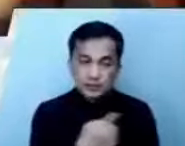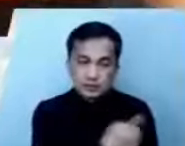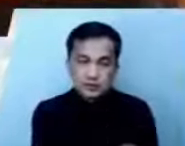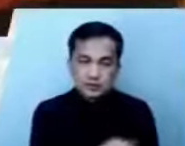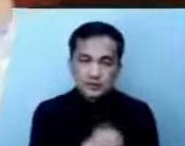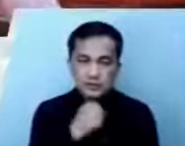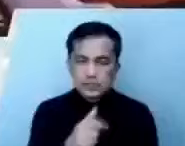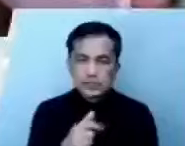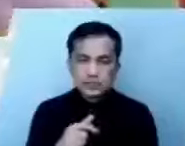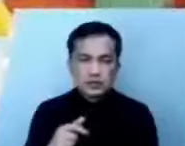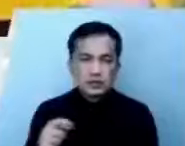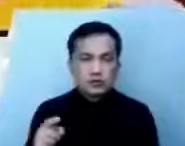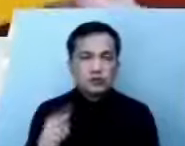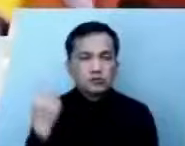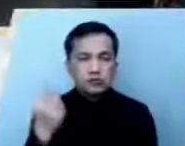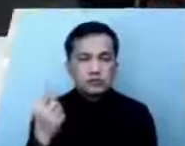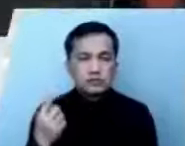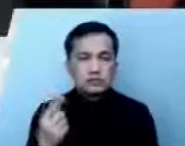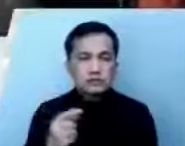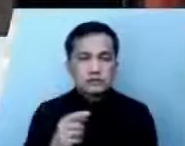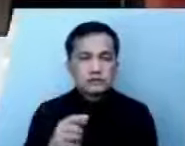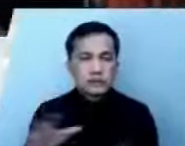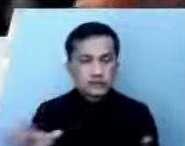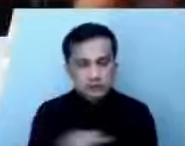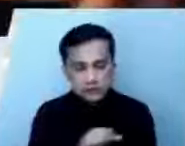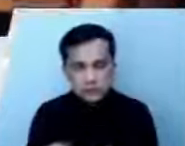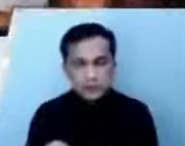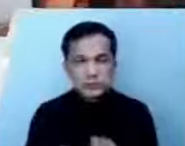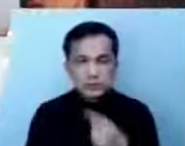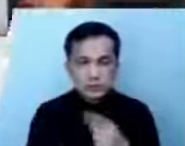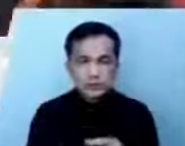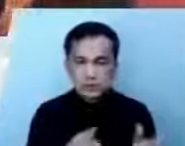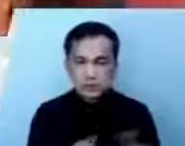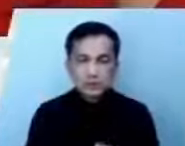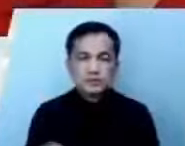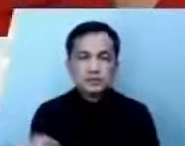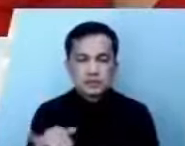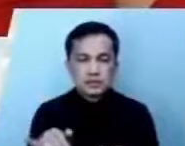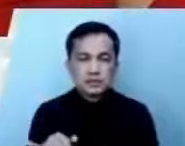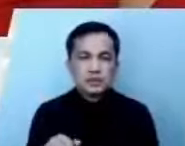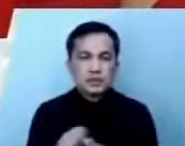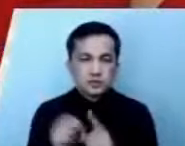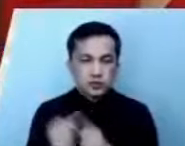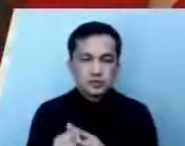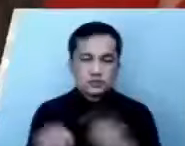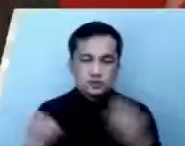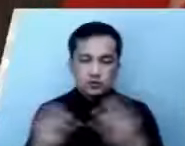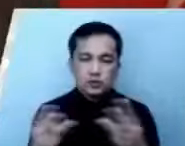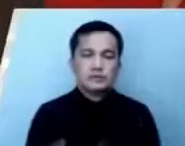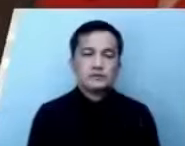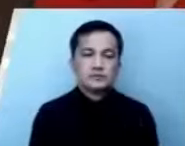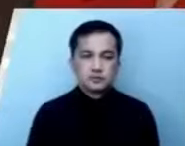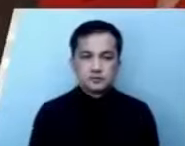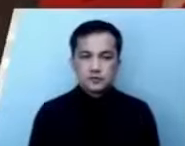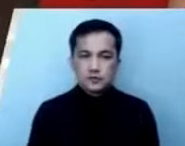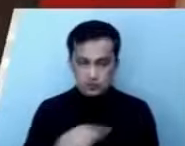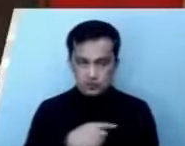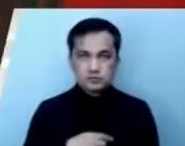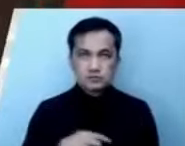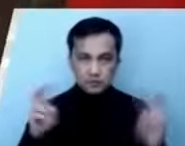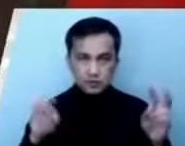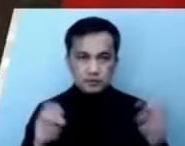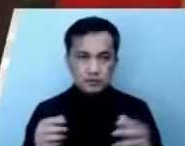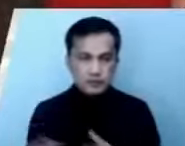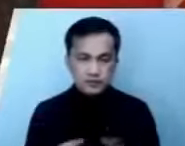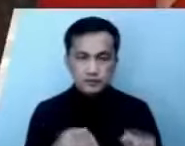dapat paghandaan, kundi pati na ang isang senaryo ng gera. We're also preparing for war.